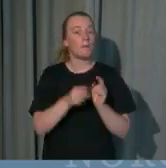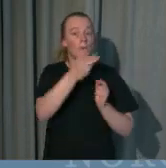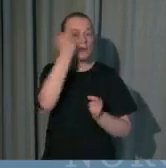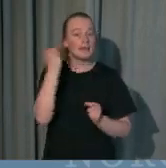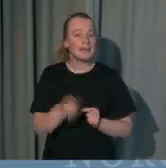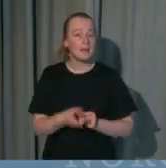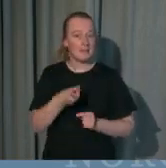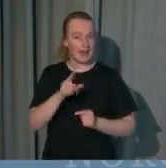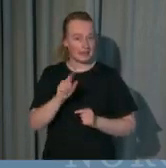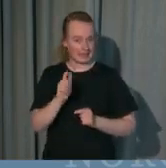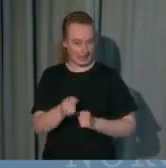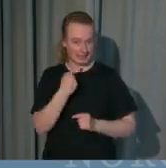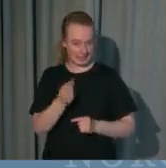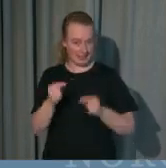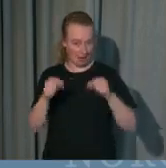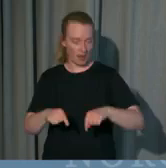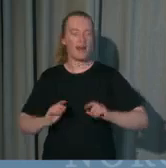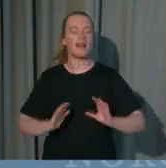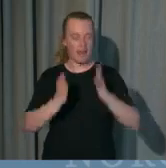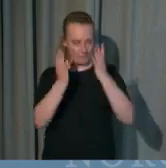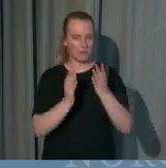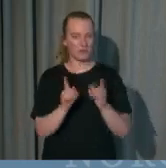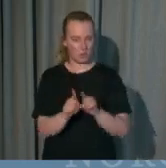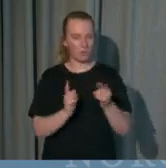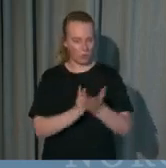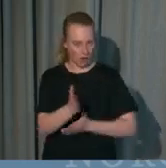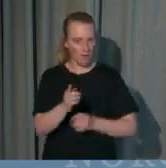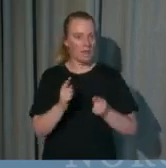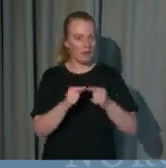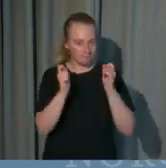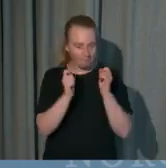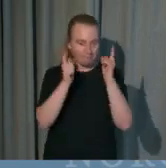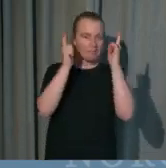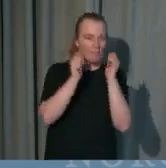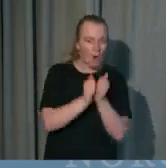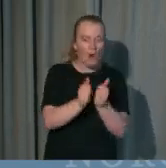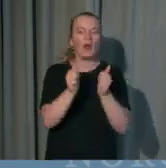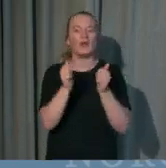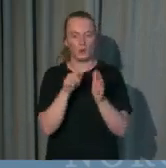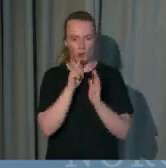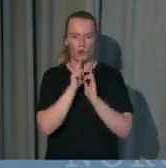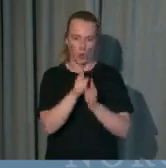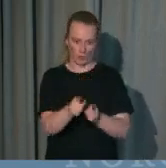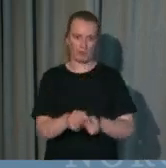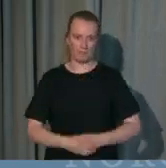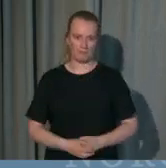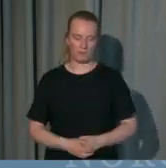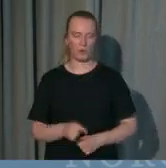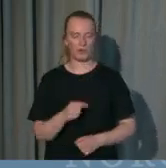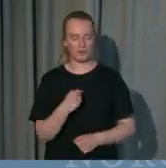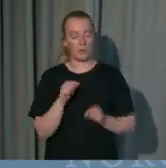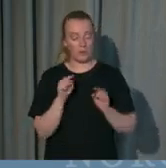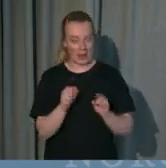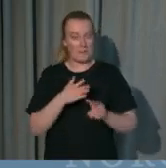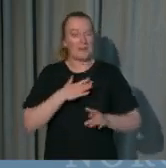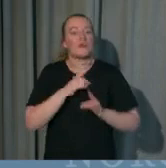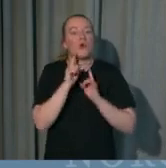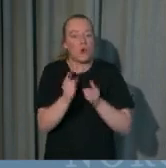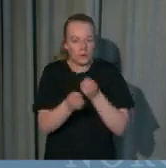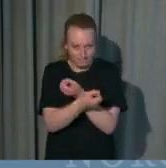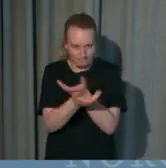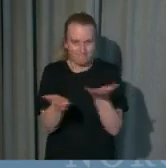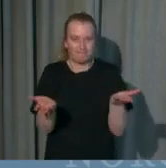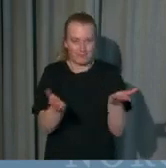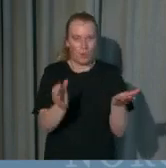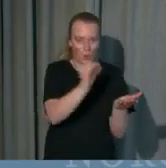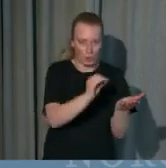normalt, men vær årvåken og følg råd. Og det også min henstilling videre til folk i Oslo